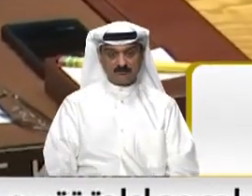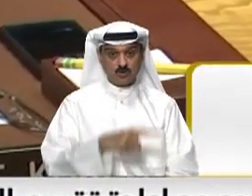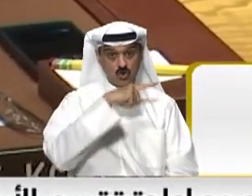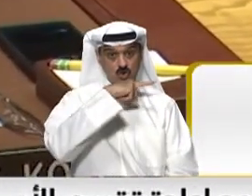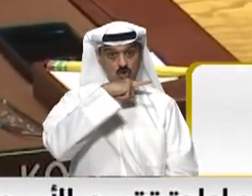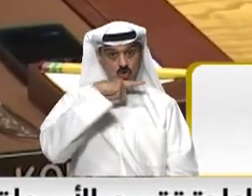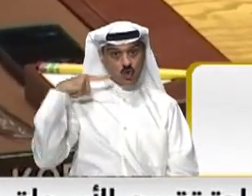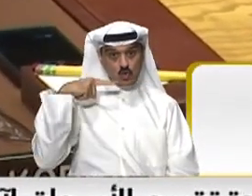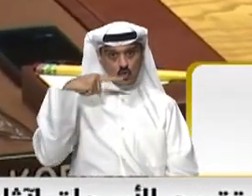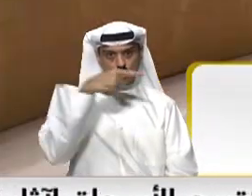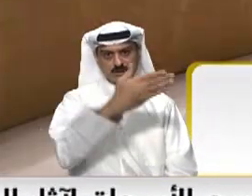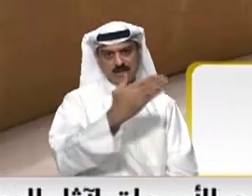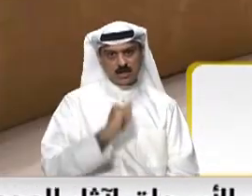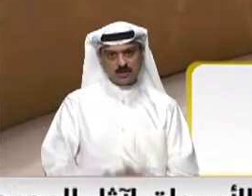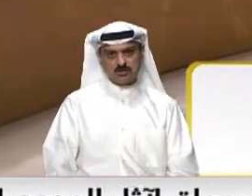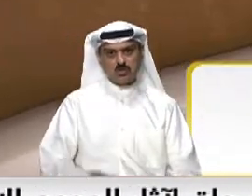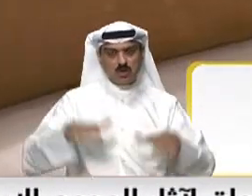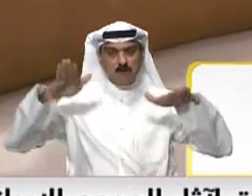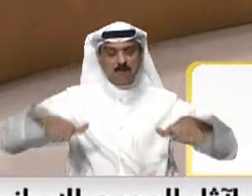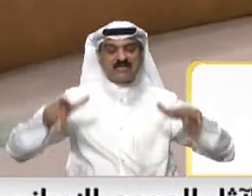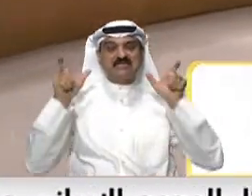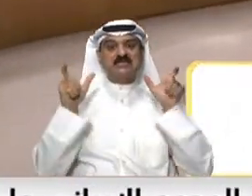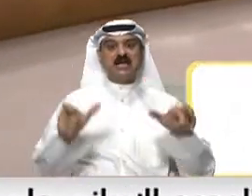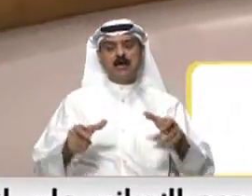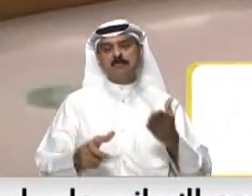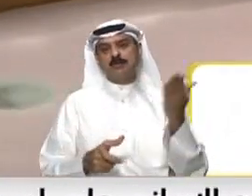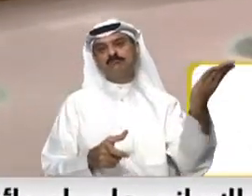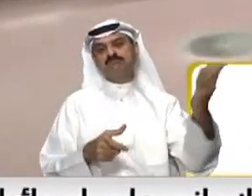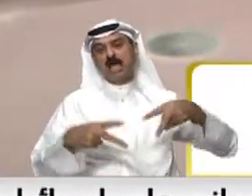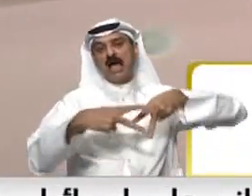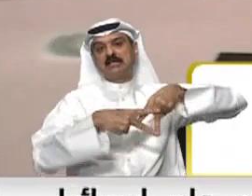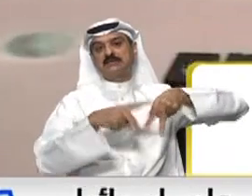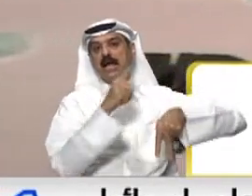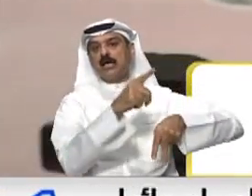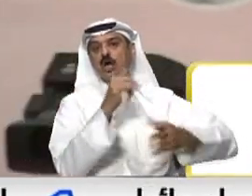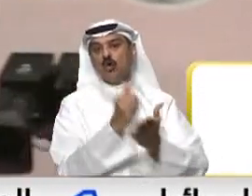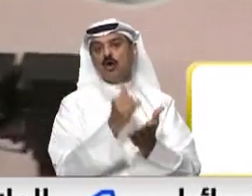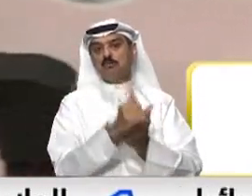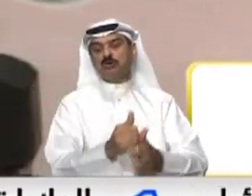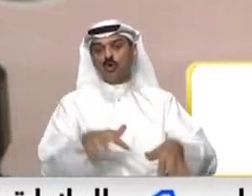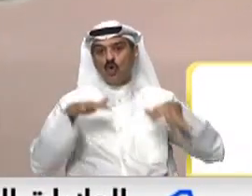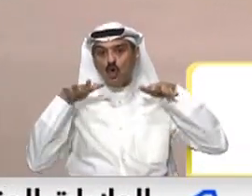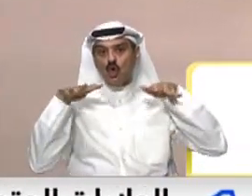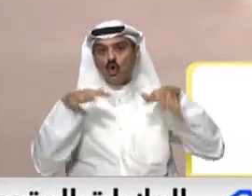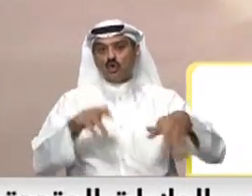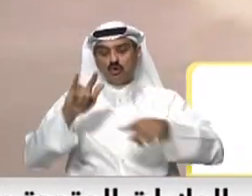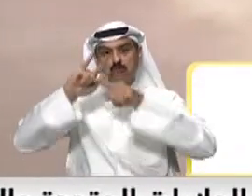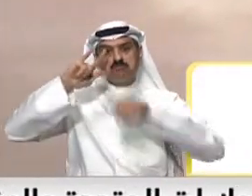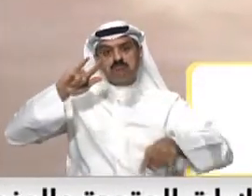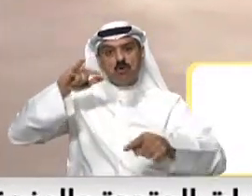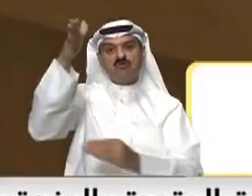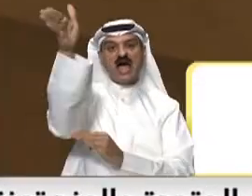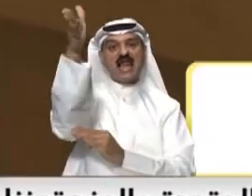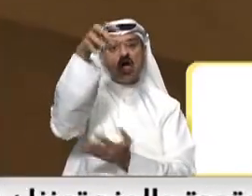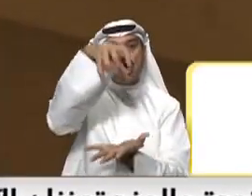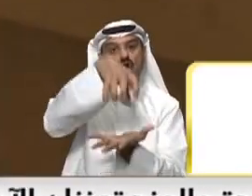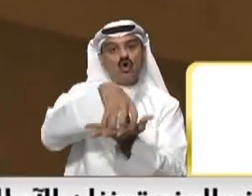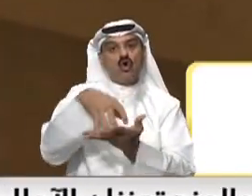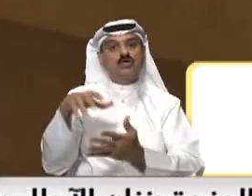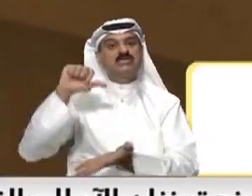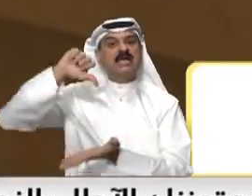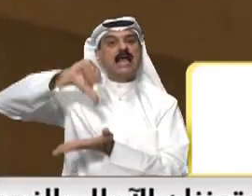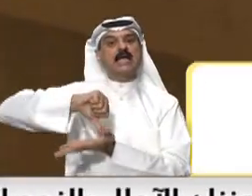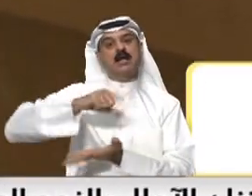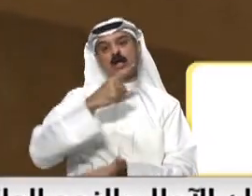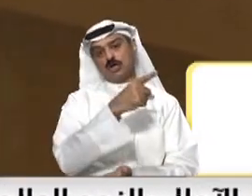تحرك مجلس الامن عن عندما قامت قوات الاحتلال الاسرائيلي بالهجوم على القنصليه الايرانيه في دمشق هو السبب لما